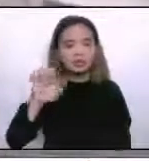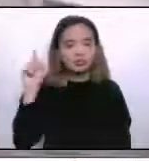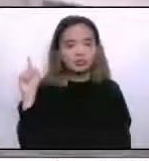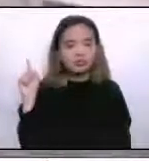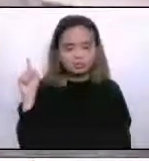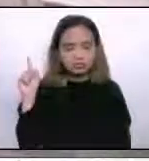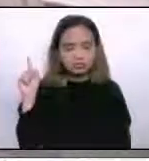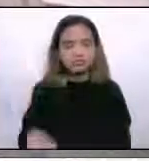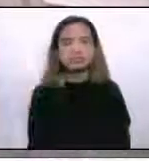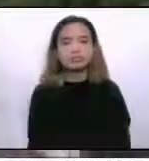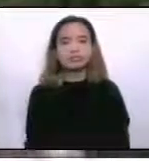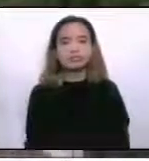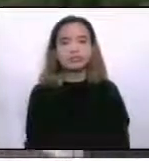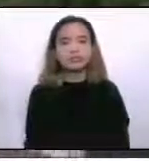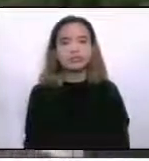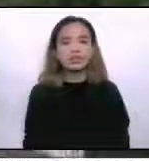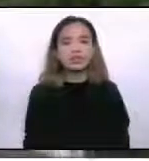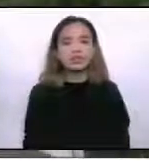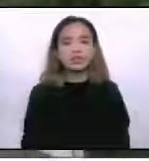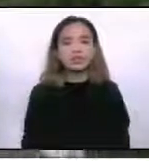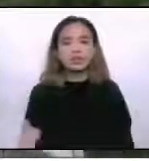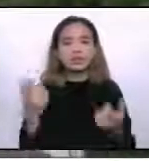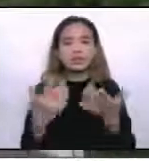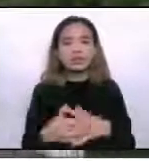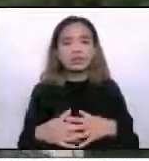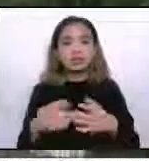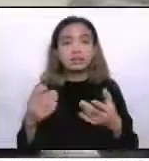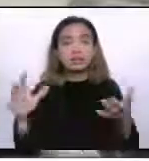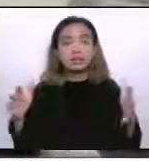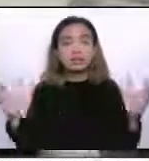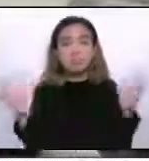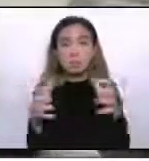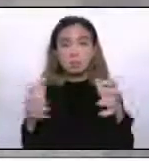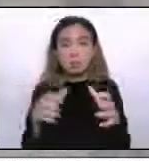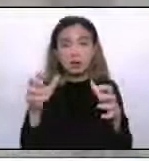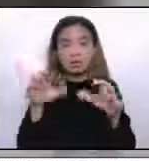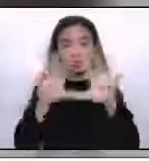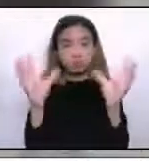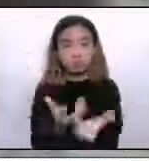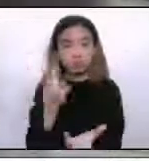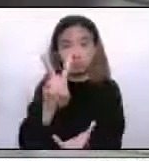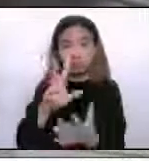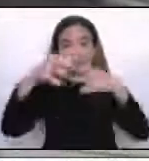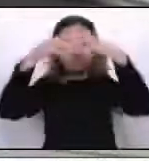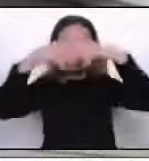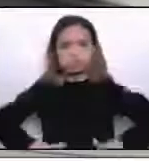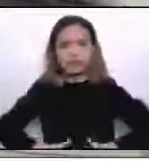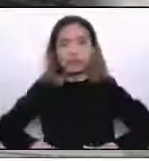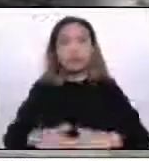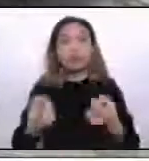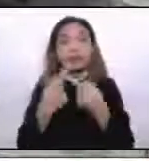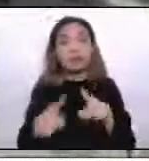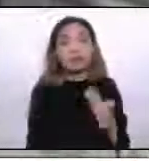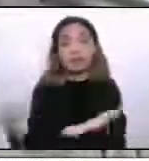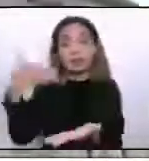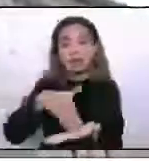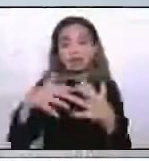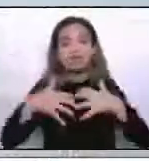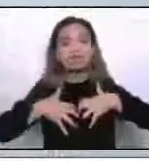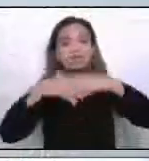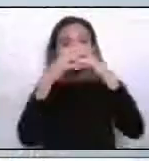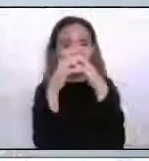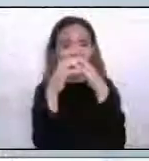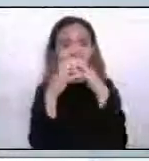1946. Nawasak ito noong World War II at isinailalim sa reconstruction mula 1949 hanggang